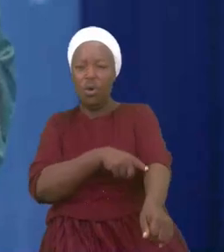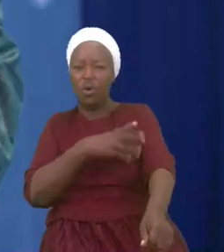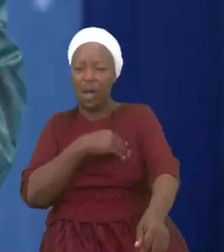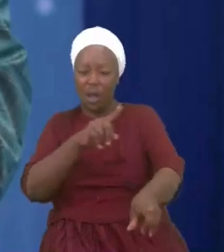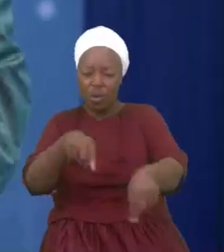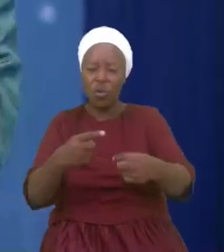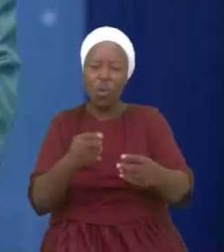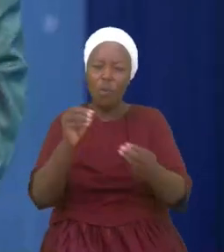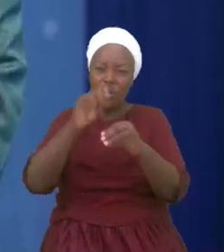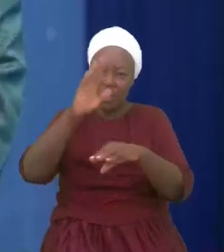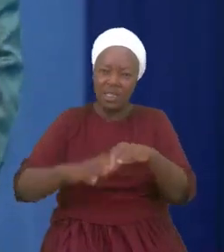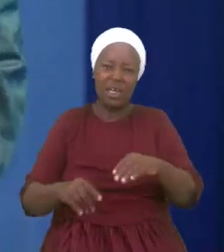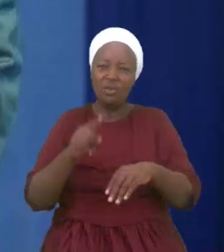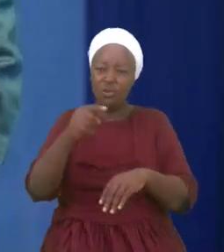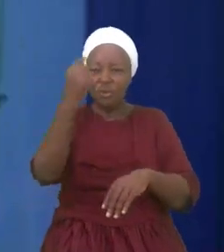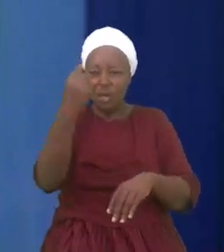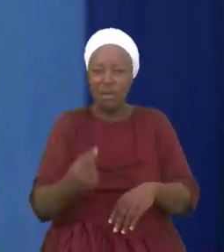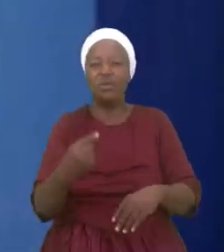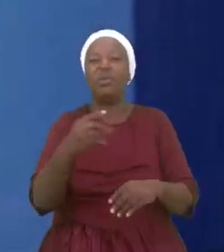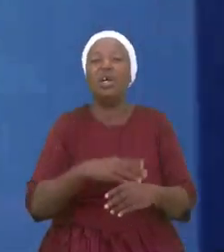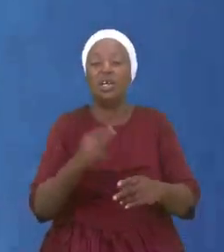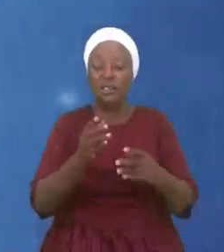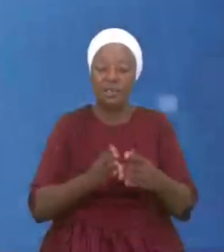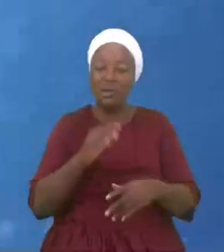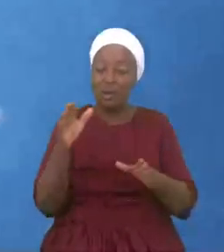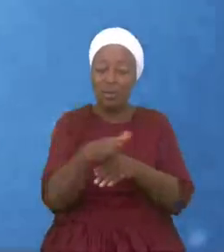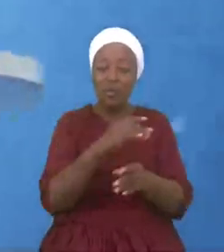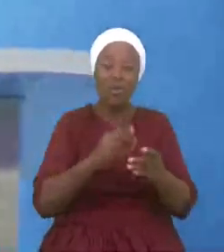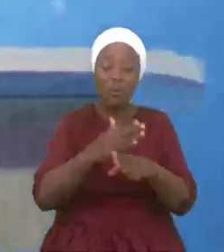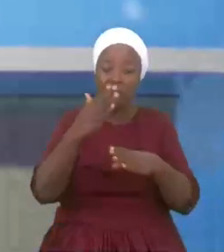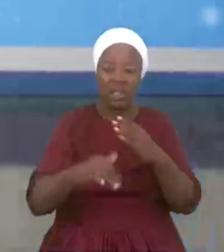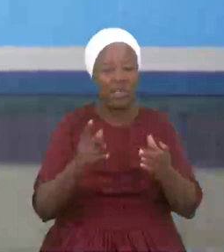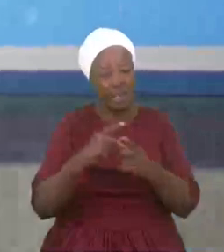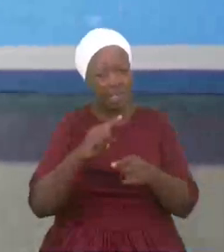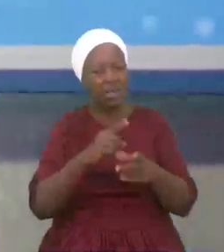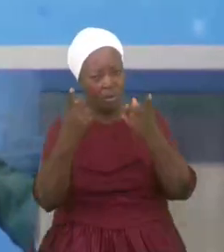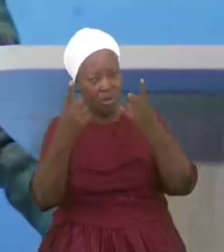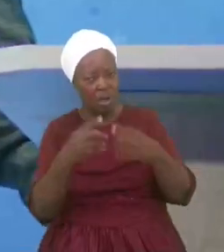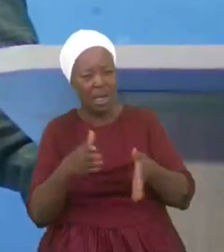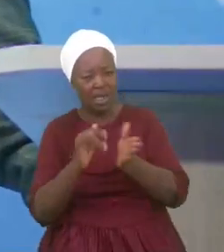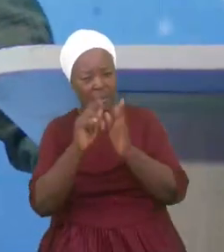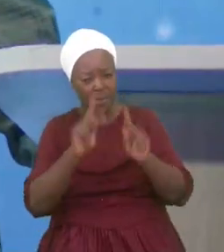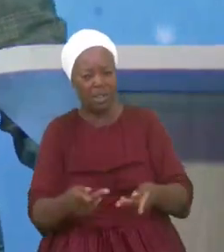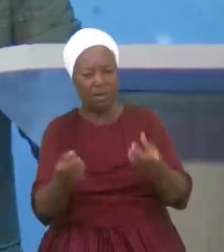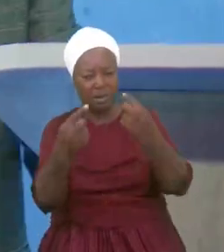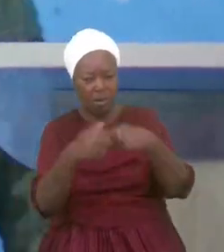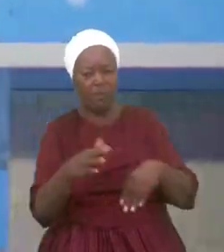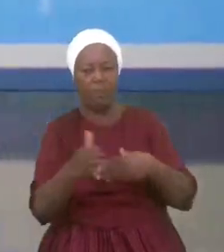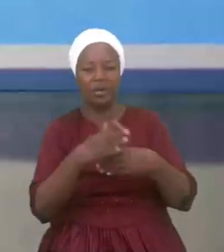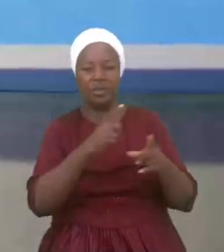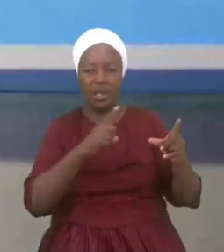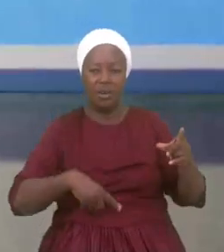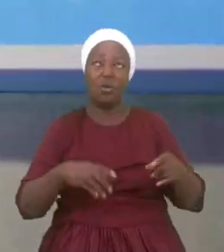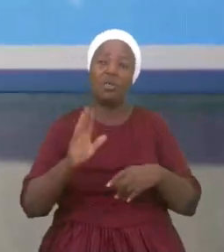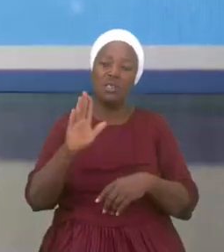un pagne très large très long cela vous couvre trop bien vous tournez vous allez à gauche